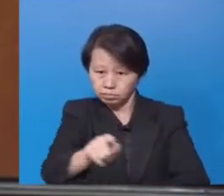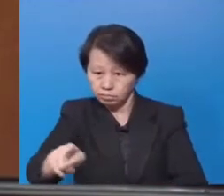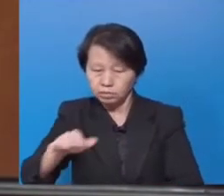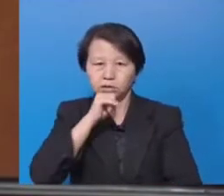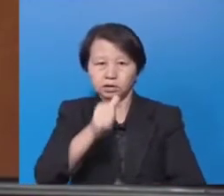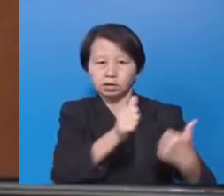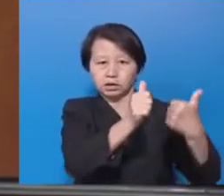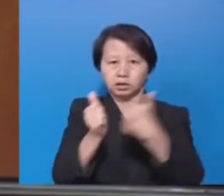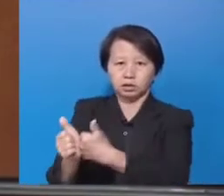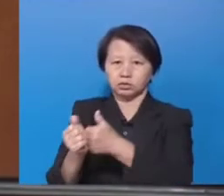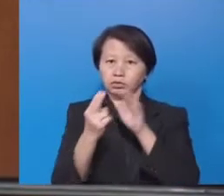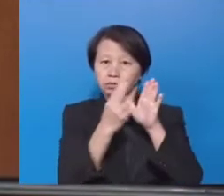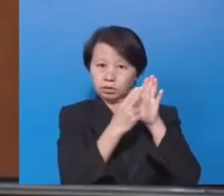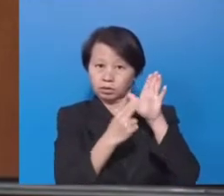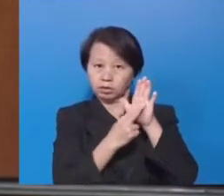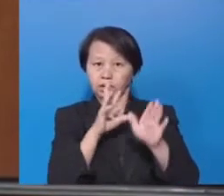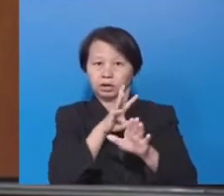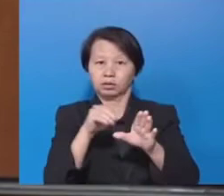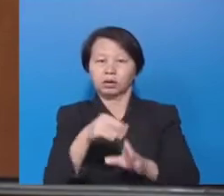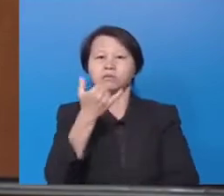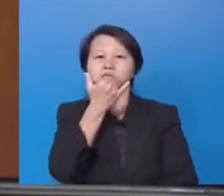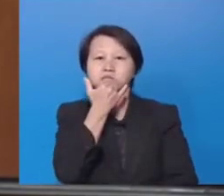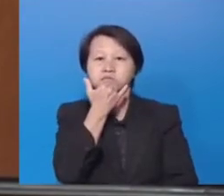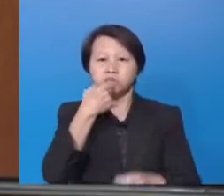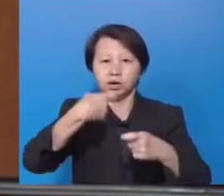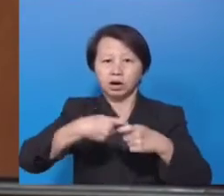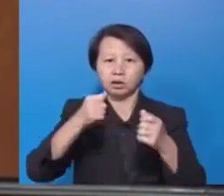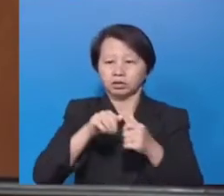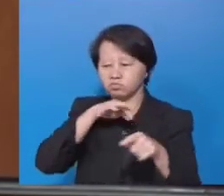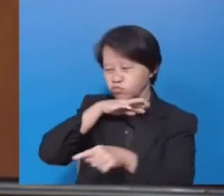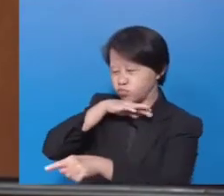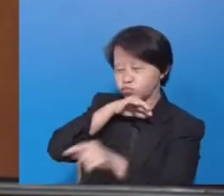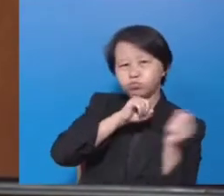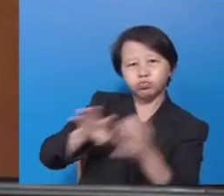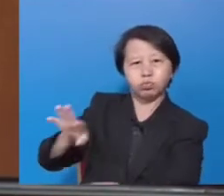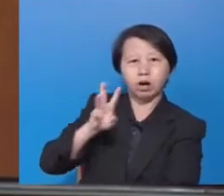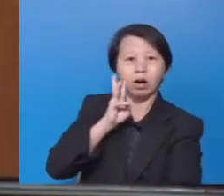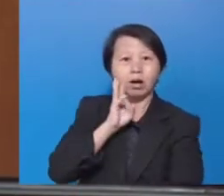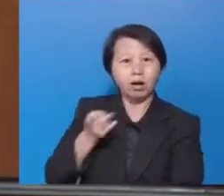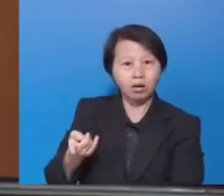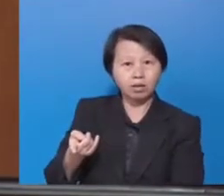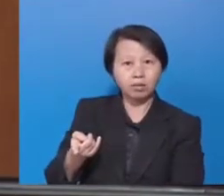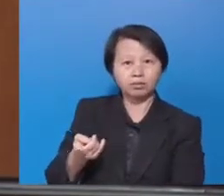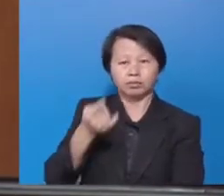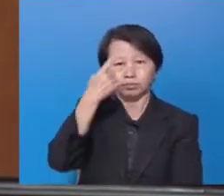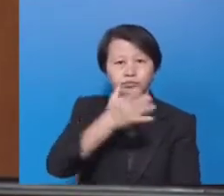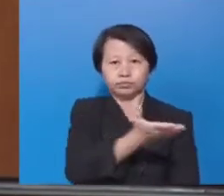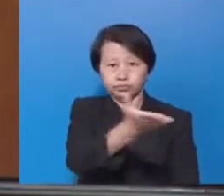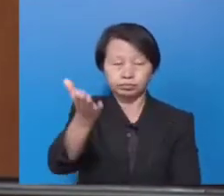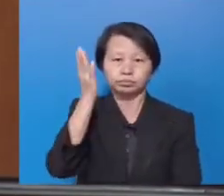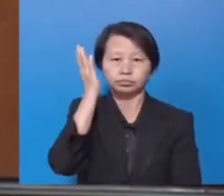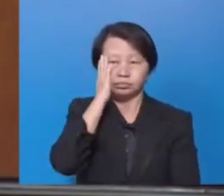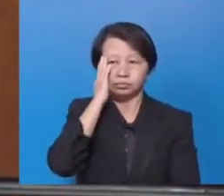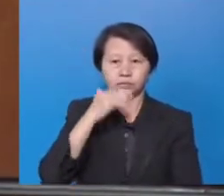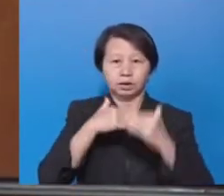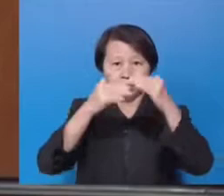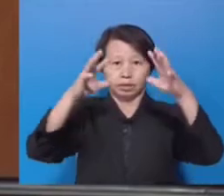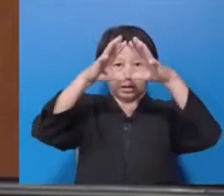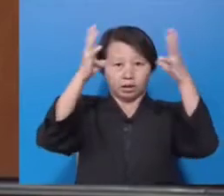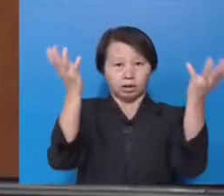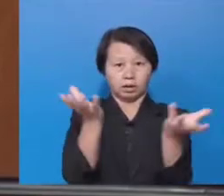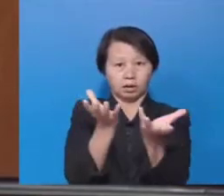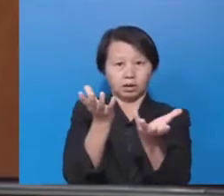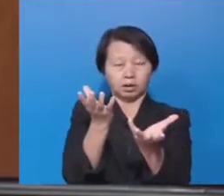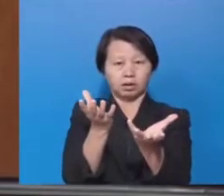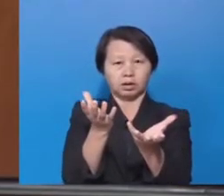didapati tidak mematuhi undang-undang tersebut termasuklah kesalahan berkaitan dengan pencemaran air untuk sedang makluman dewan di peringkat Global